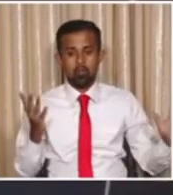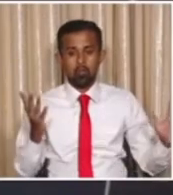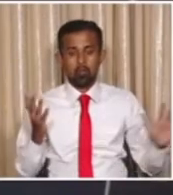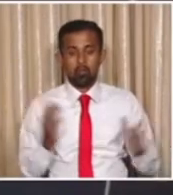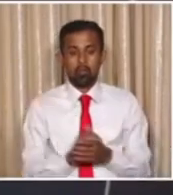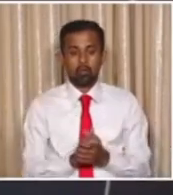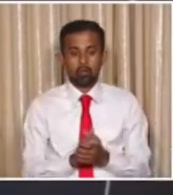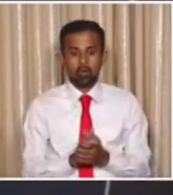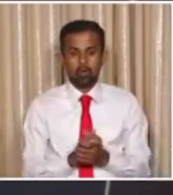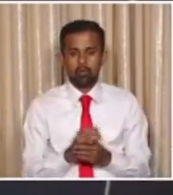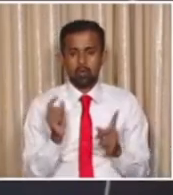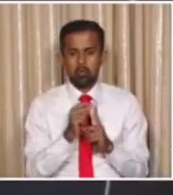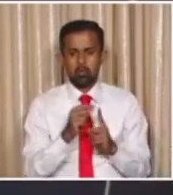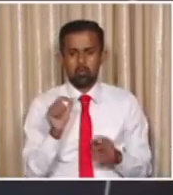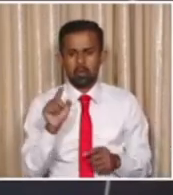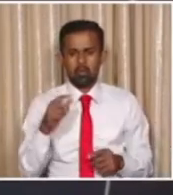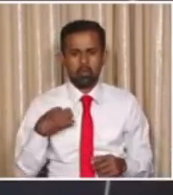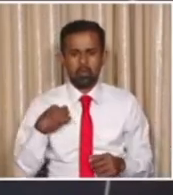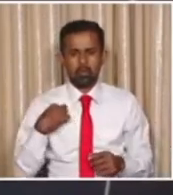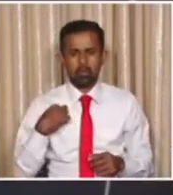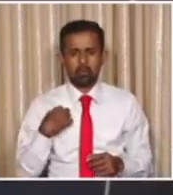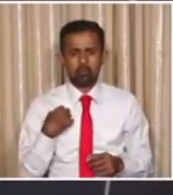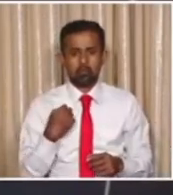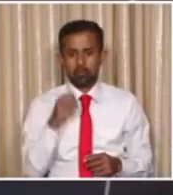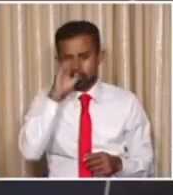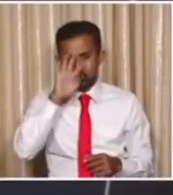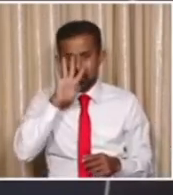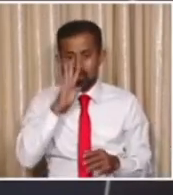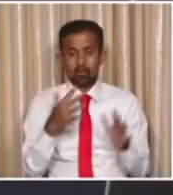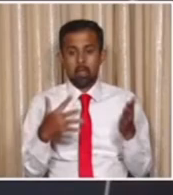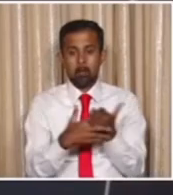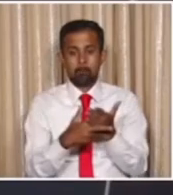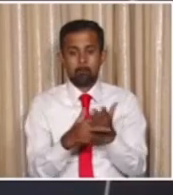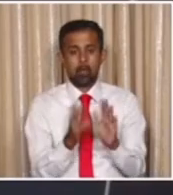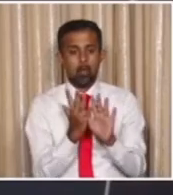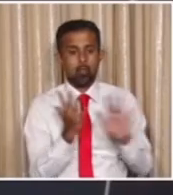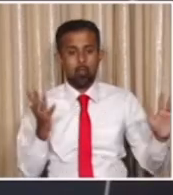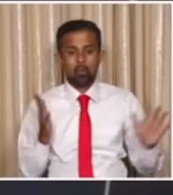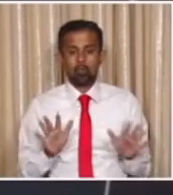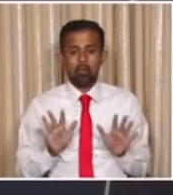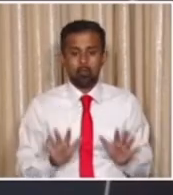තමයි පොප්ලින් රෙද්ද. ඕක ගන්න අපි පාන්දර 4ට ගිහින් සමුපකාර පොලිමේ හිටියා.